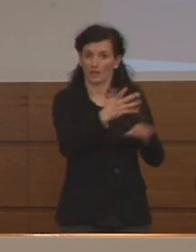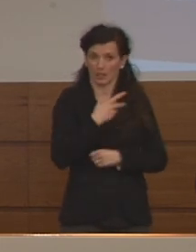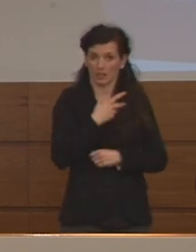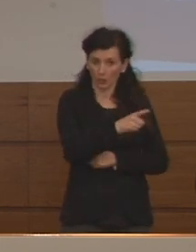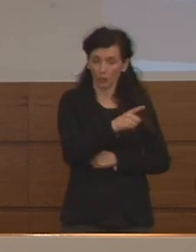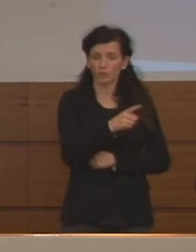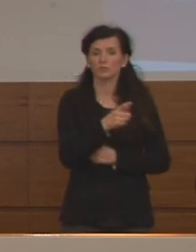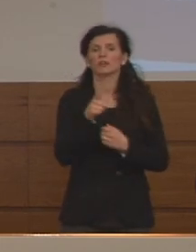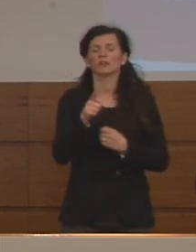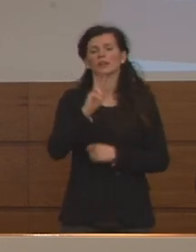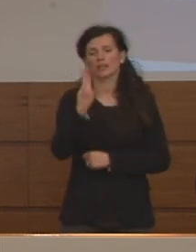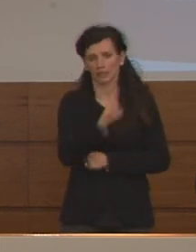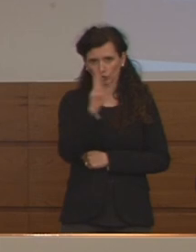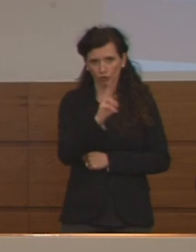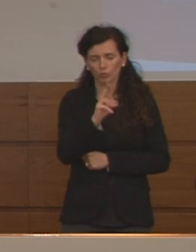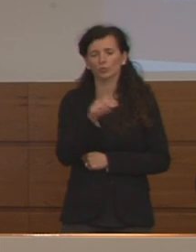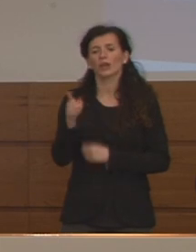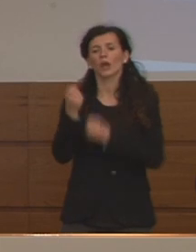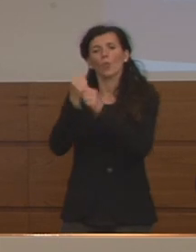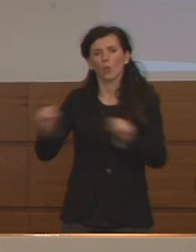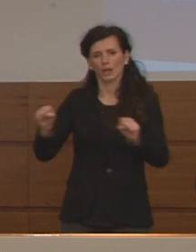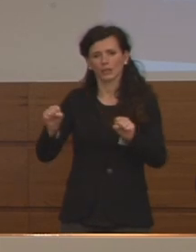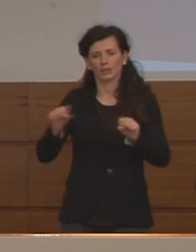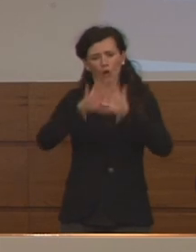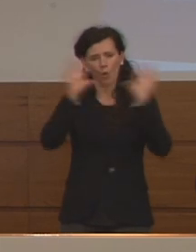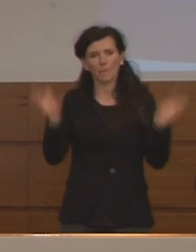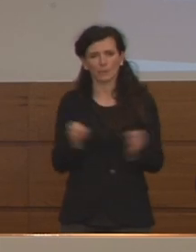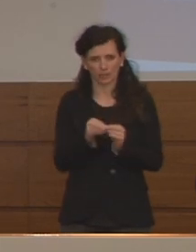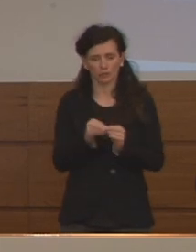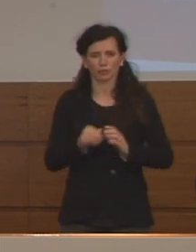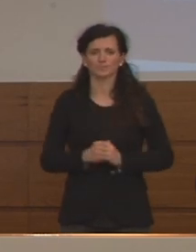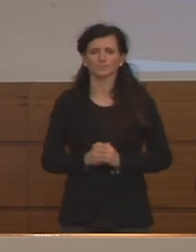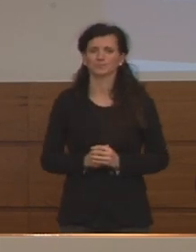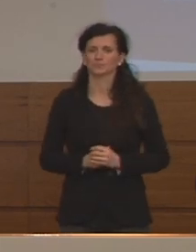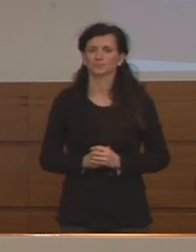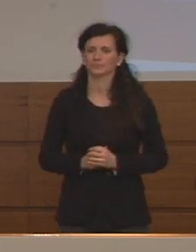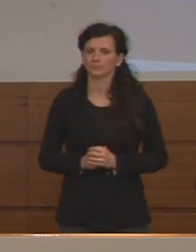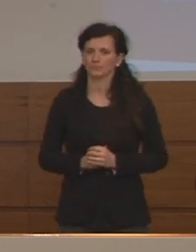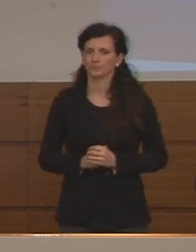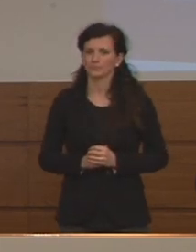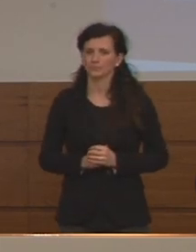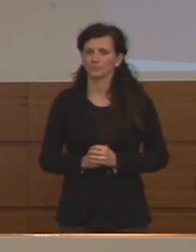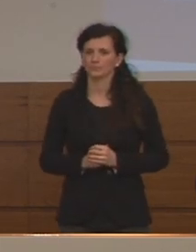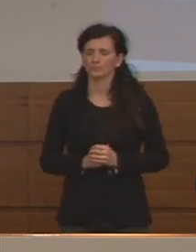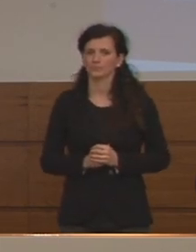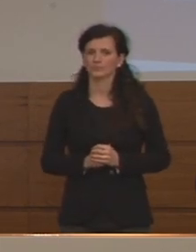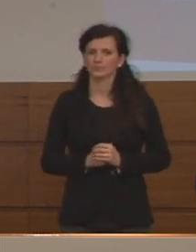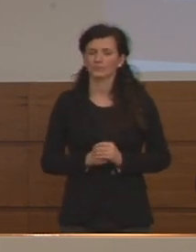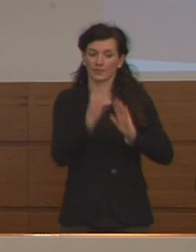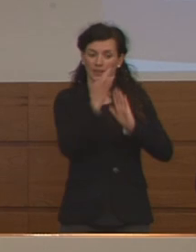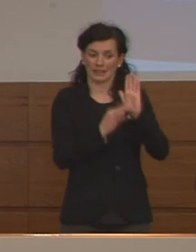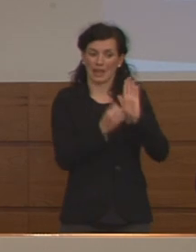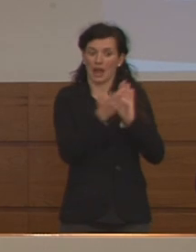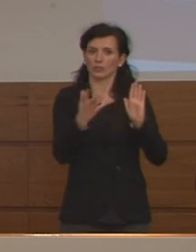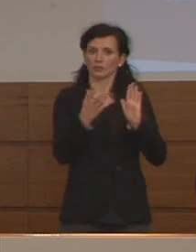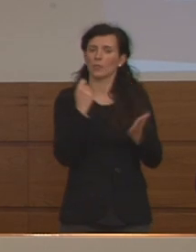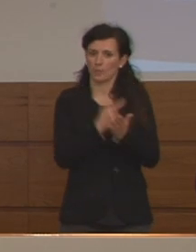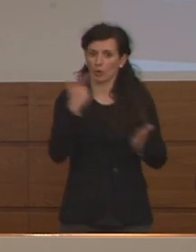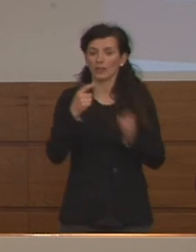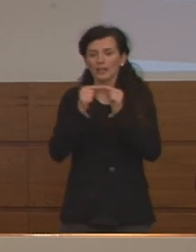delle di quelle decedute delle persone guarite un altro dato molto importante il numero dei